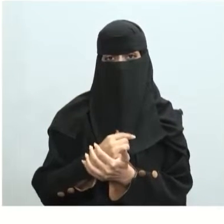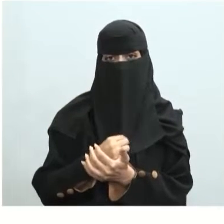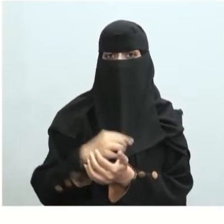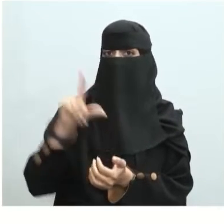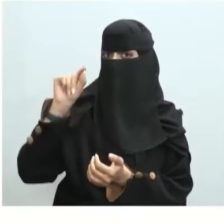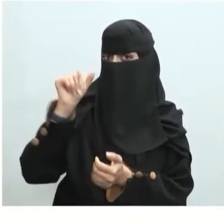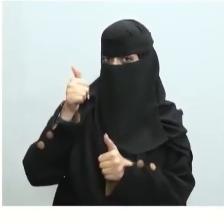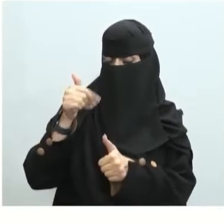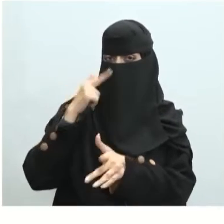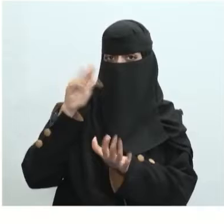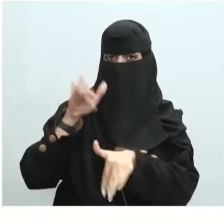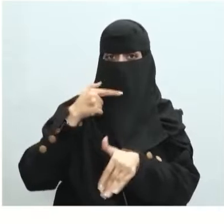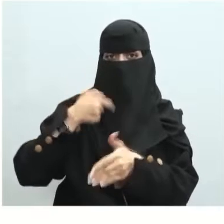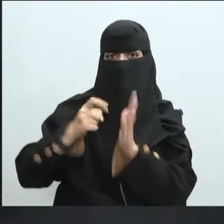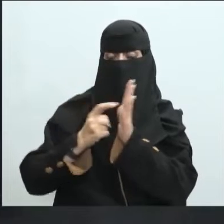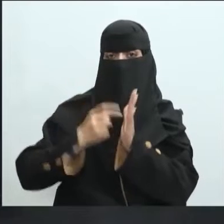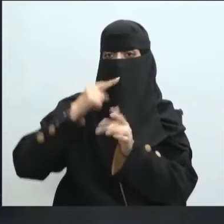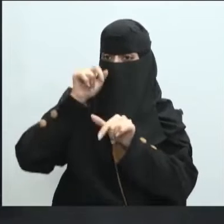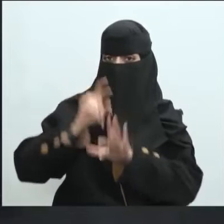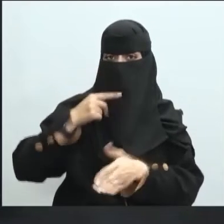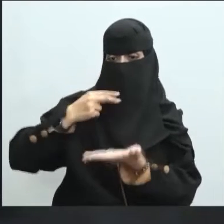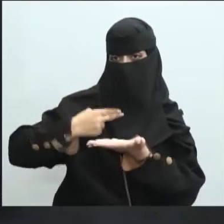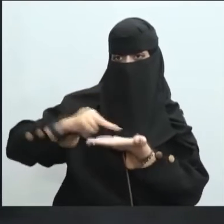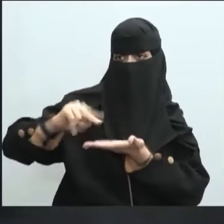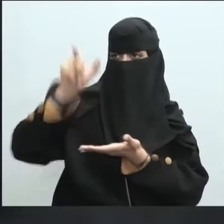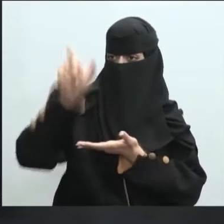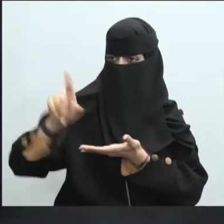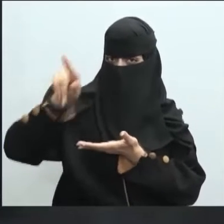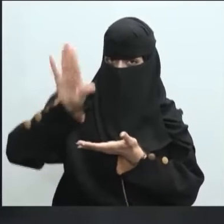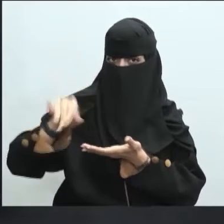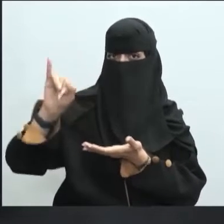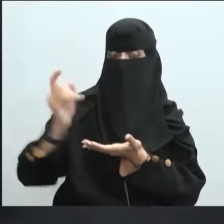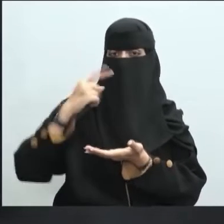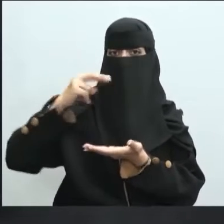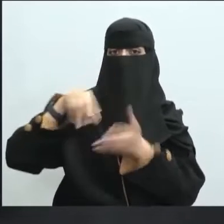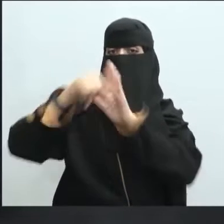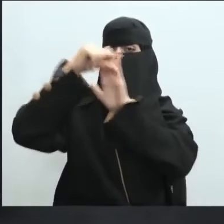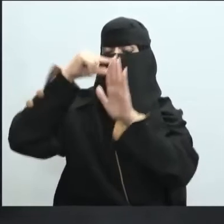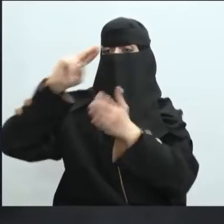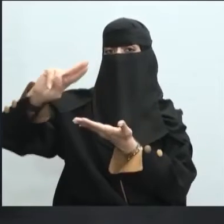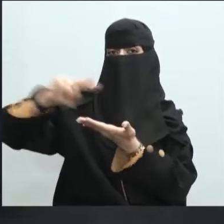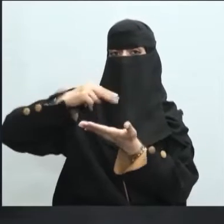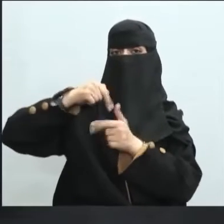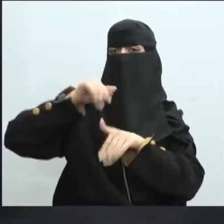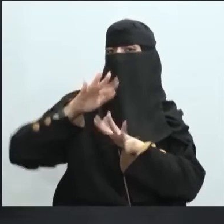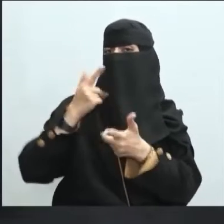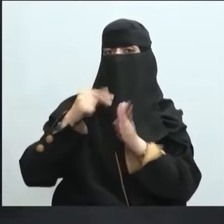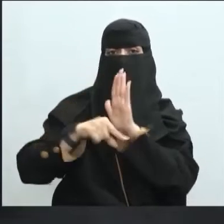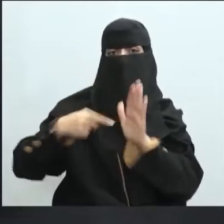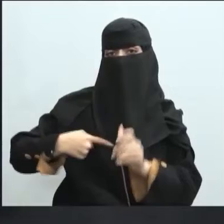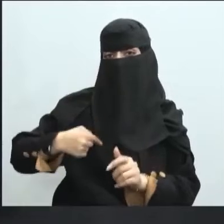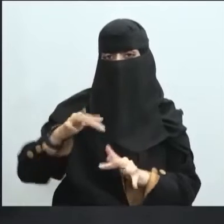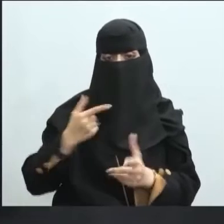ممتاز عناصر اساسيه الرساله طبعا مرسل والموضوع والمرسل اليه والتوقيع المرسل الموضوع